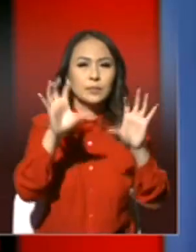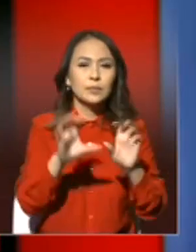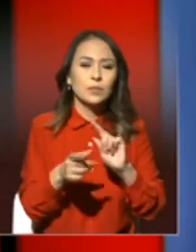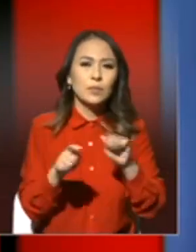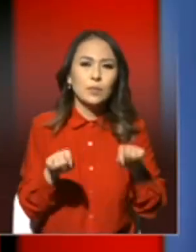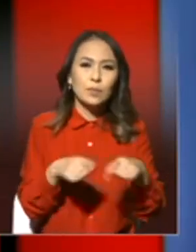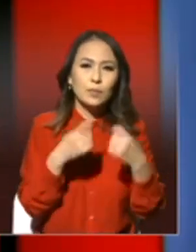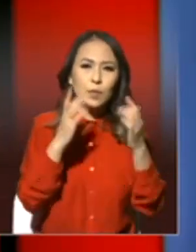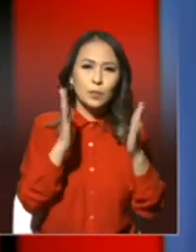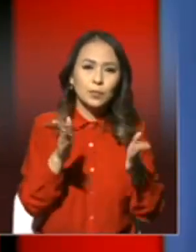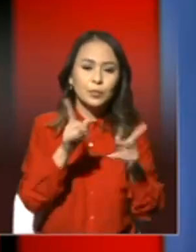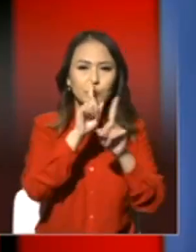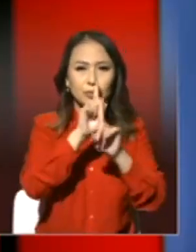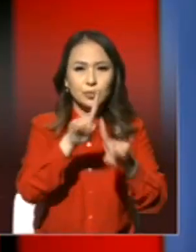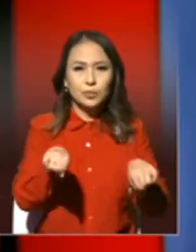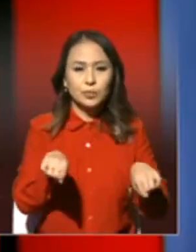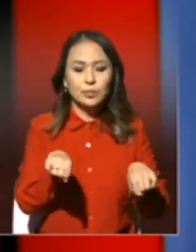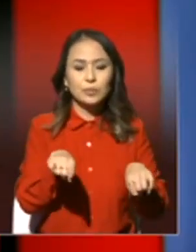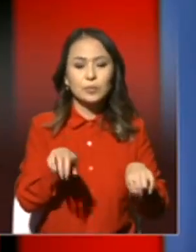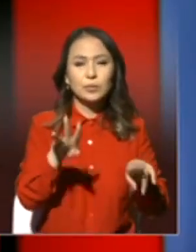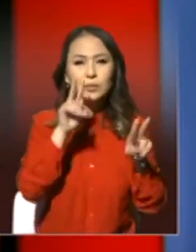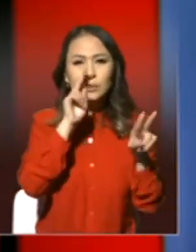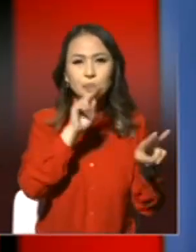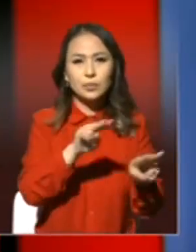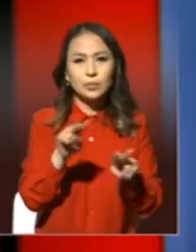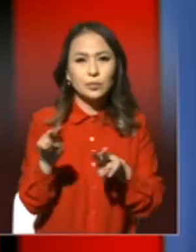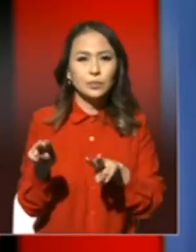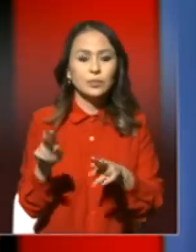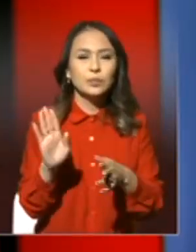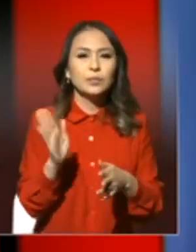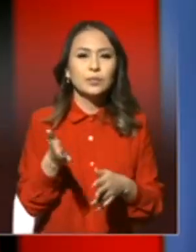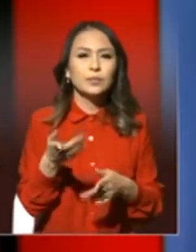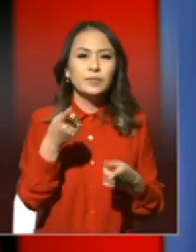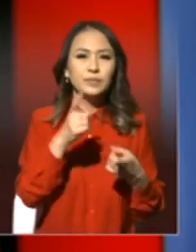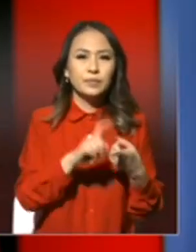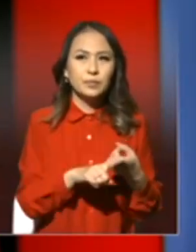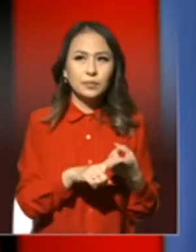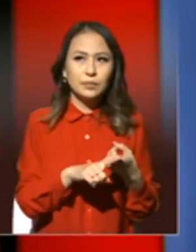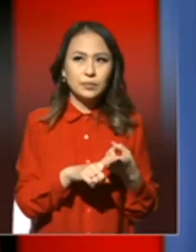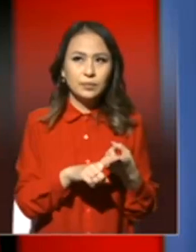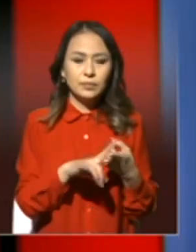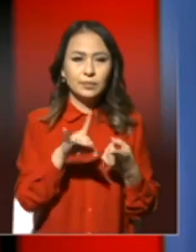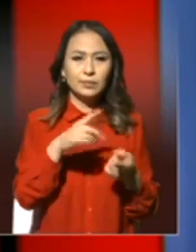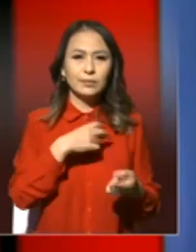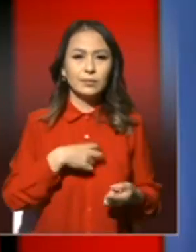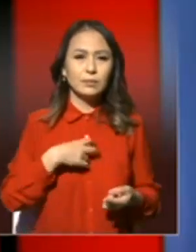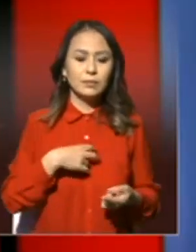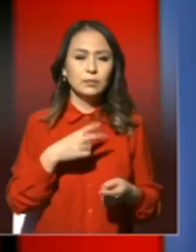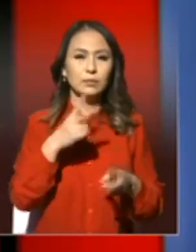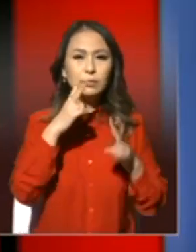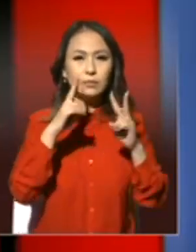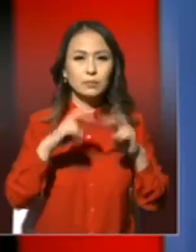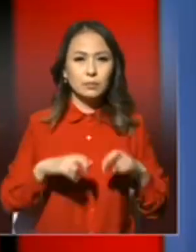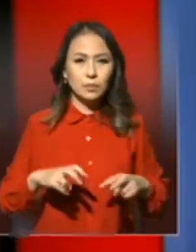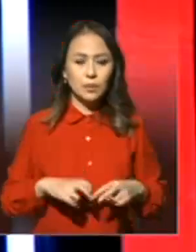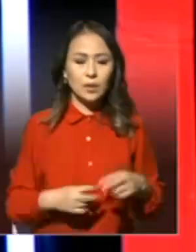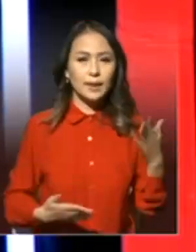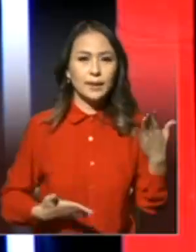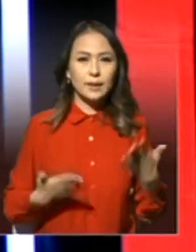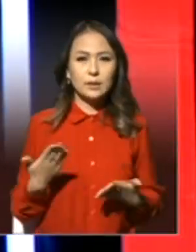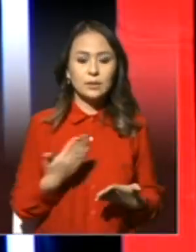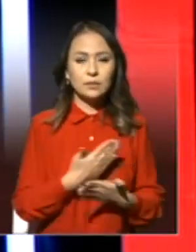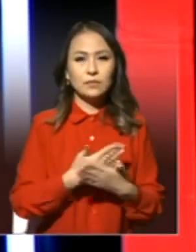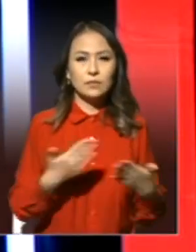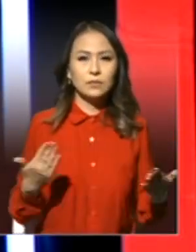ма, оны қарайды. Жаңа тәуекелін тексереді, риск дейміз ғой. Тәуекелдерін тексереді. Егер ол